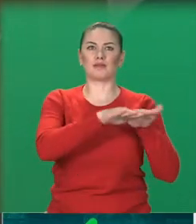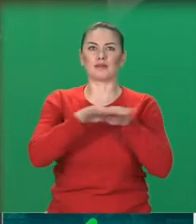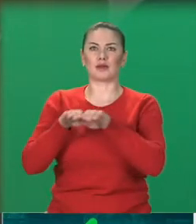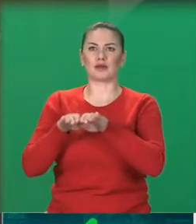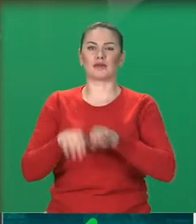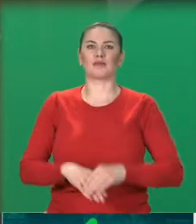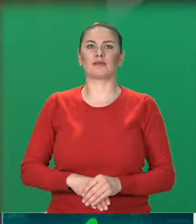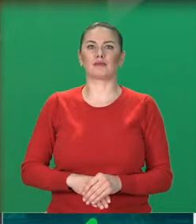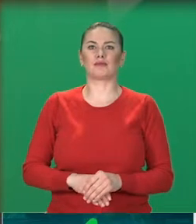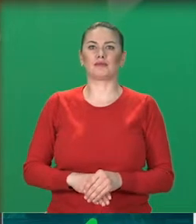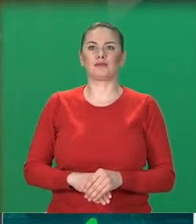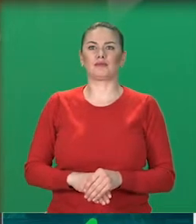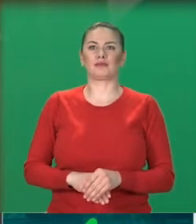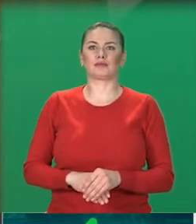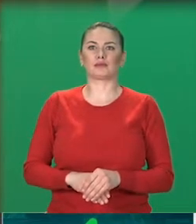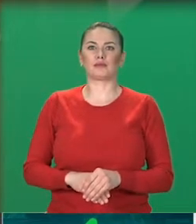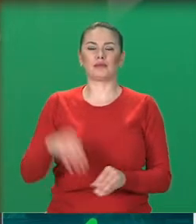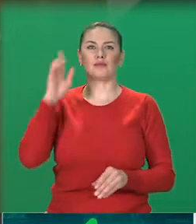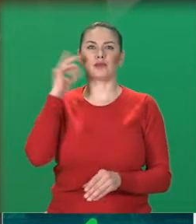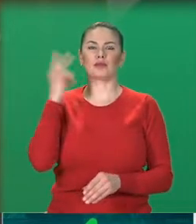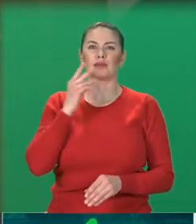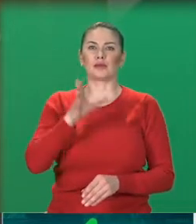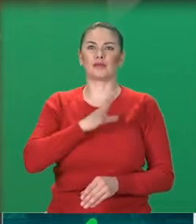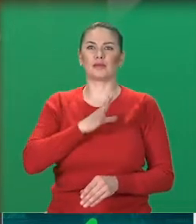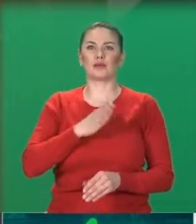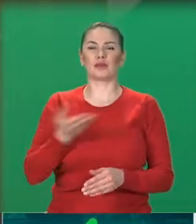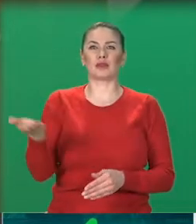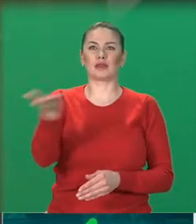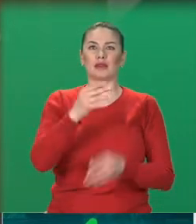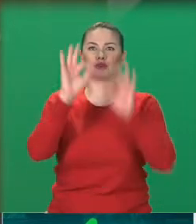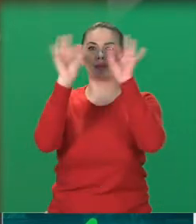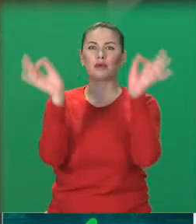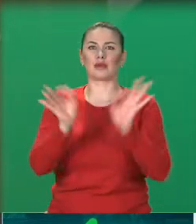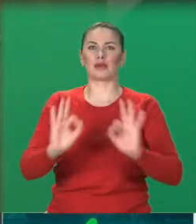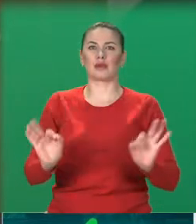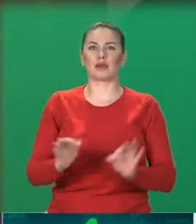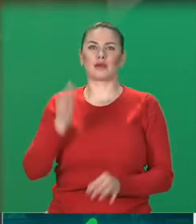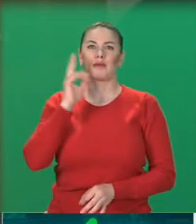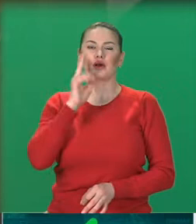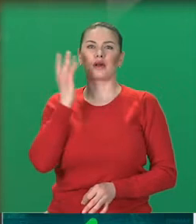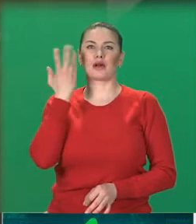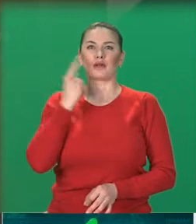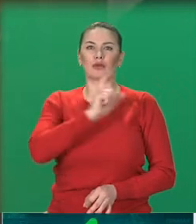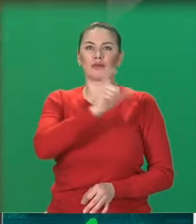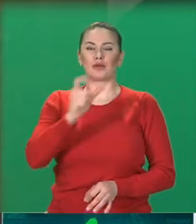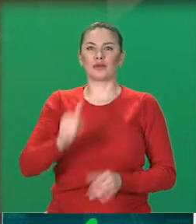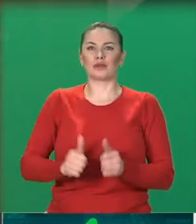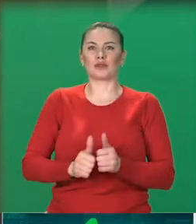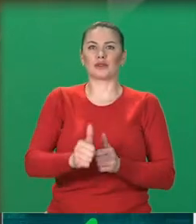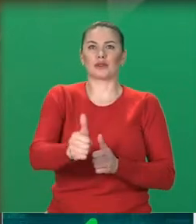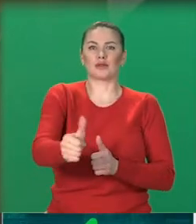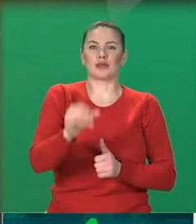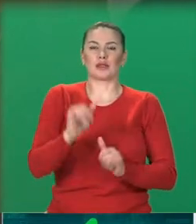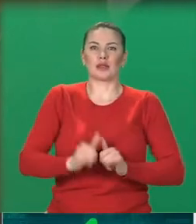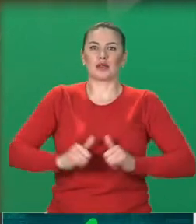стоят рядом. И Бог всегда был тем идеалом, к которому люди стремились, ради которого